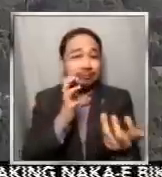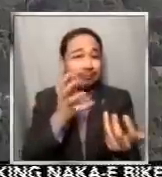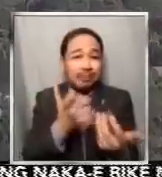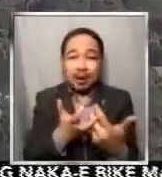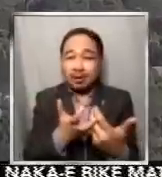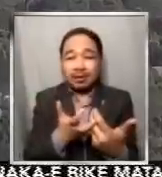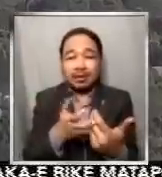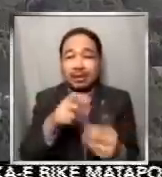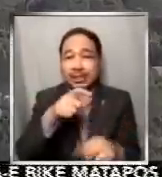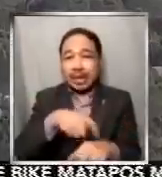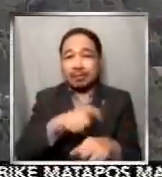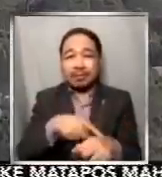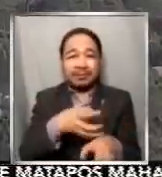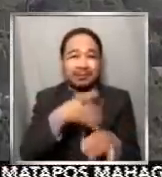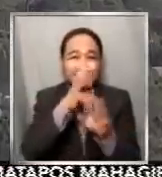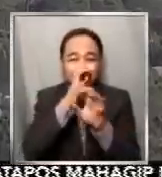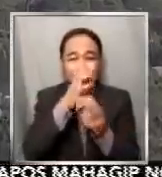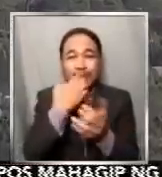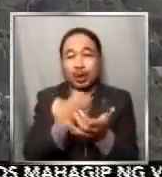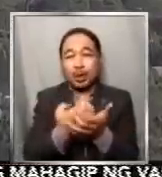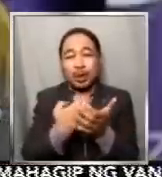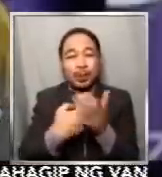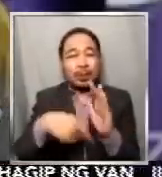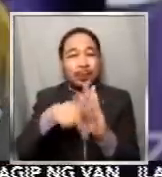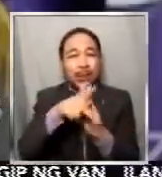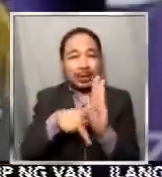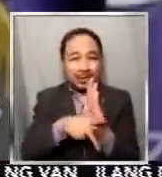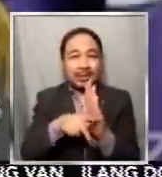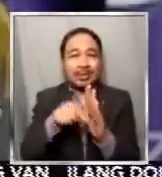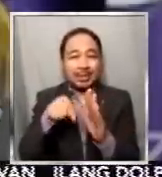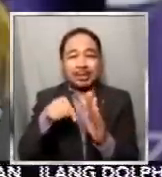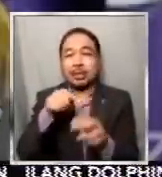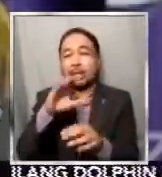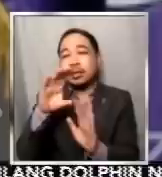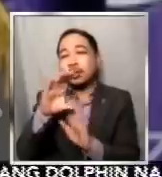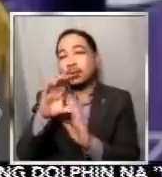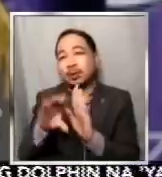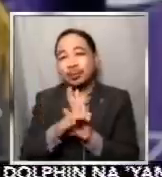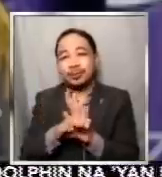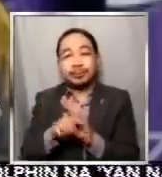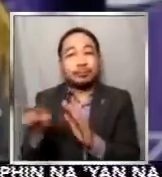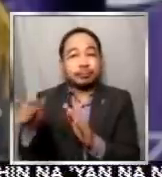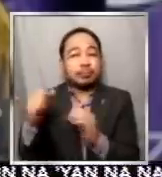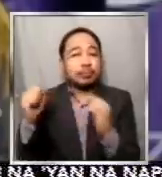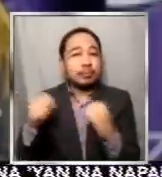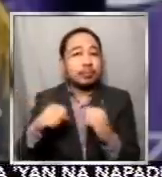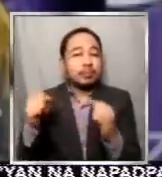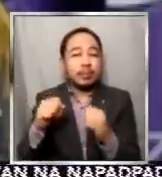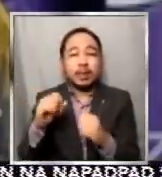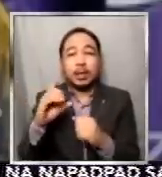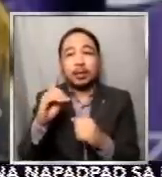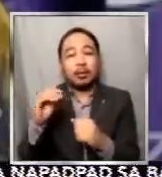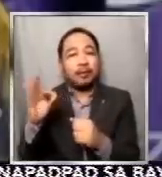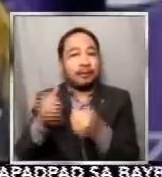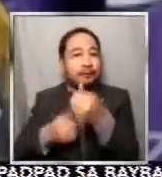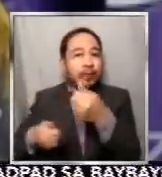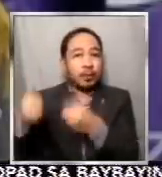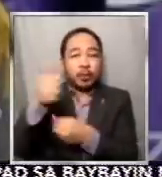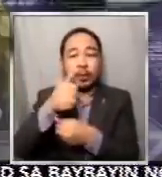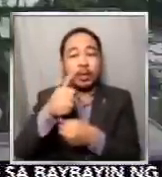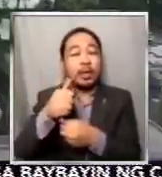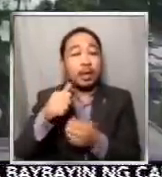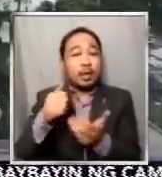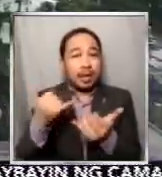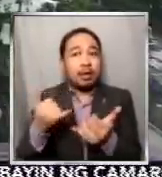ang mahigpit na economic provisions ng saligang batas. Sang-ayon si Finance Secretary Carlos Dominguez III sa pagluluwag sa foreign